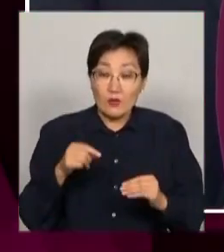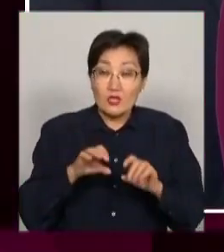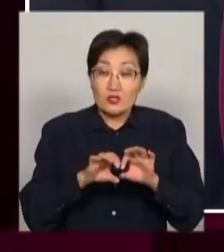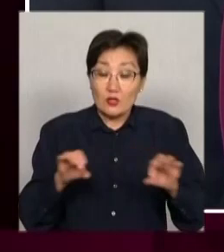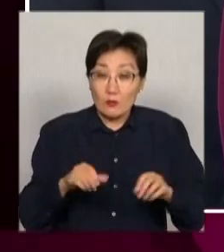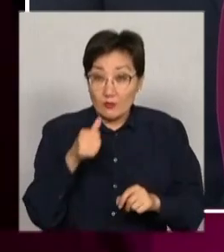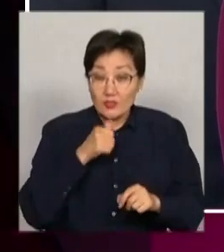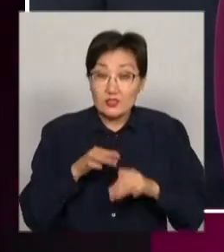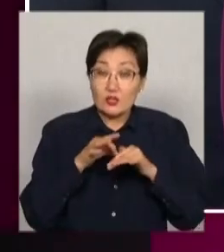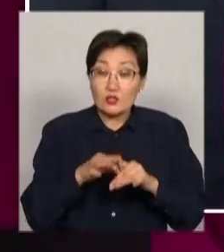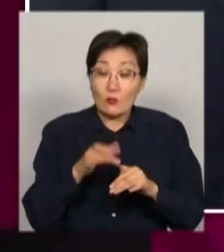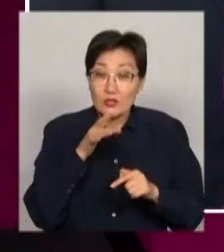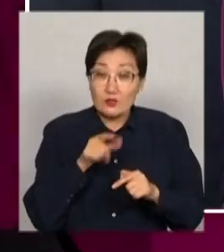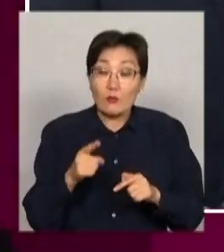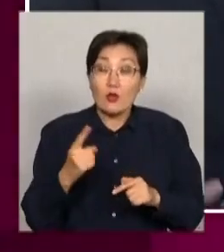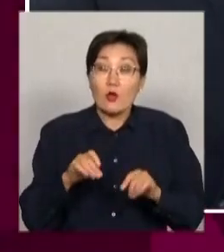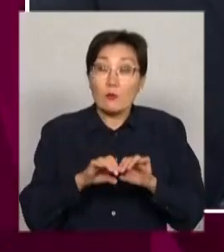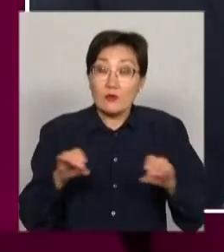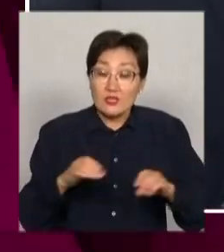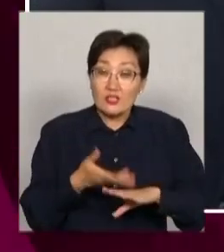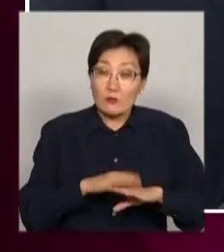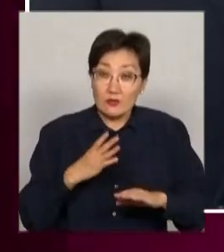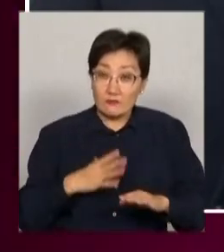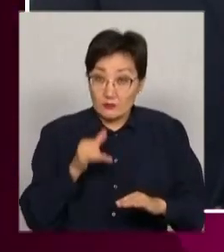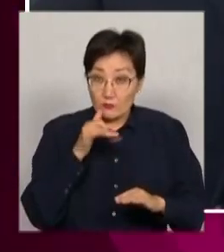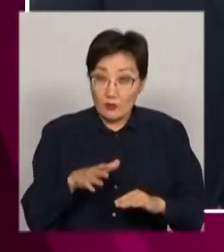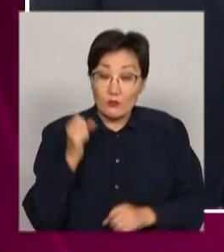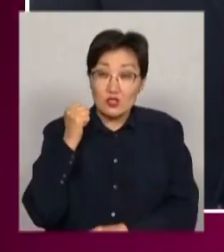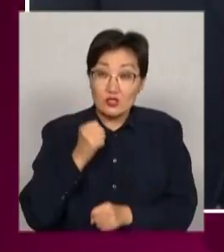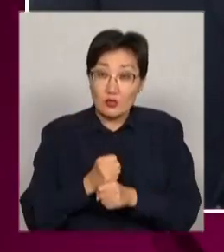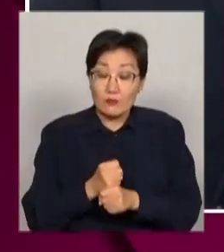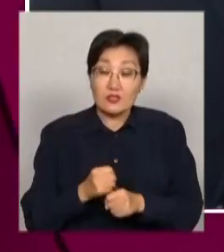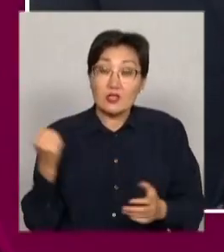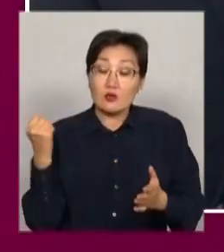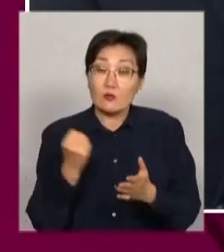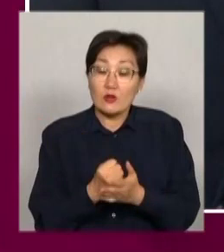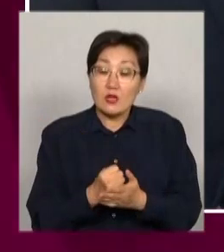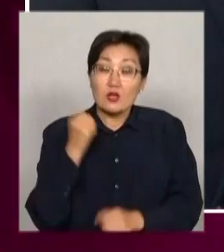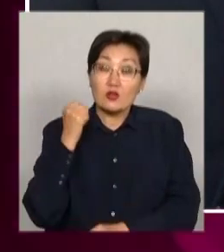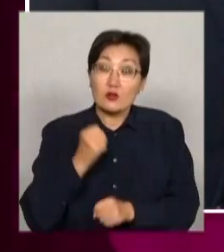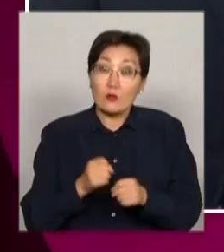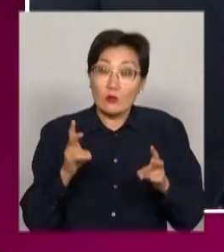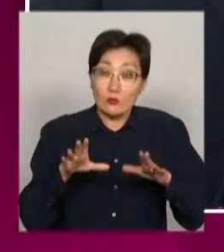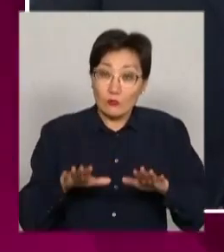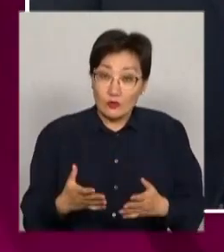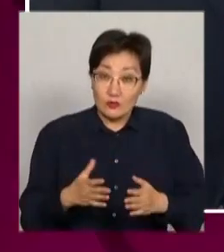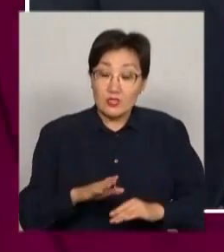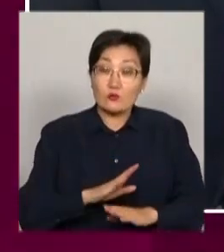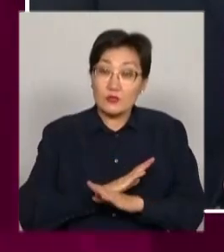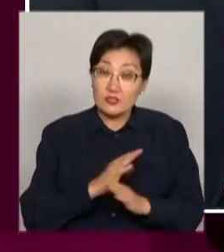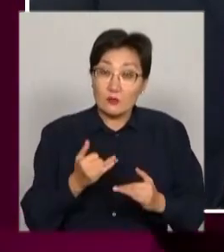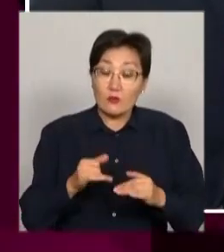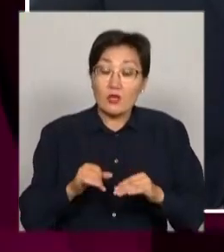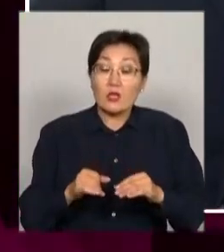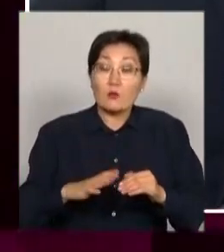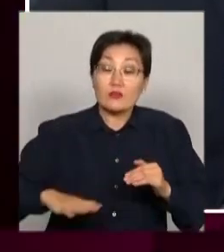сынақтар жүргізіліп жатқан кезде бір құбыр жүктемеге төтеп бере алмай жұмысшыға соғылған. Қызметкер оқиға орнында көз жұмыпты. Қазір